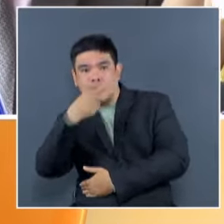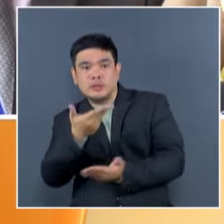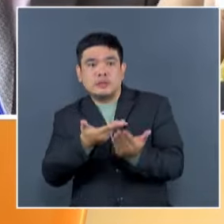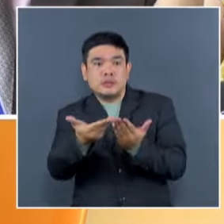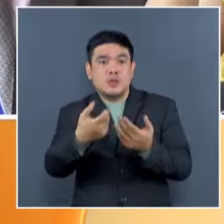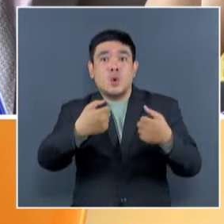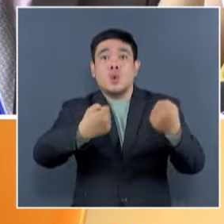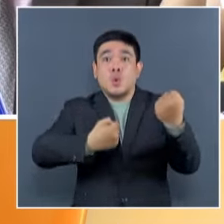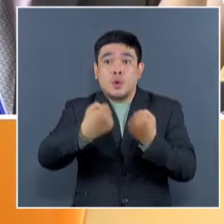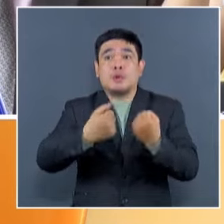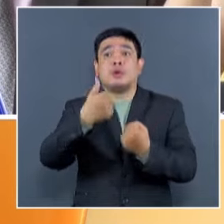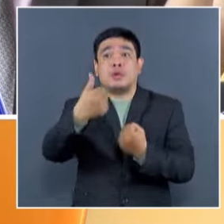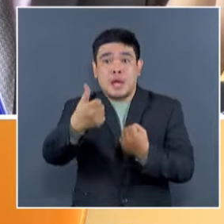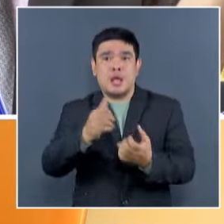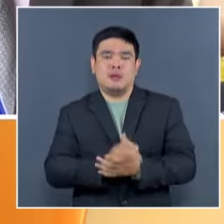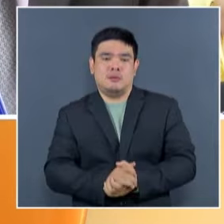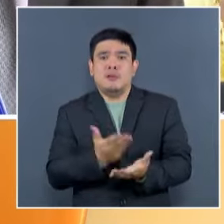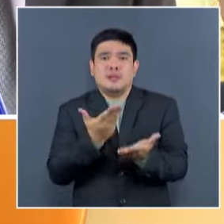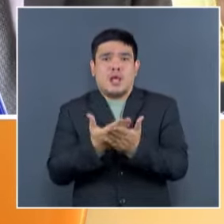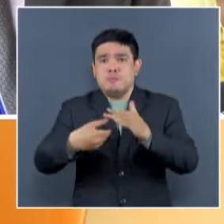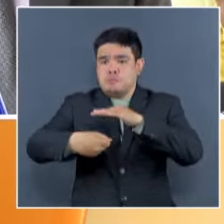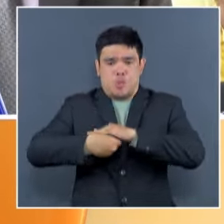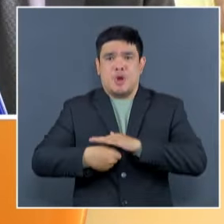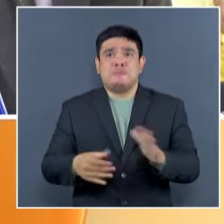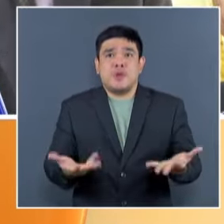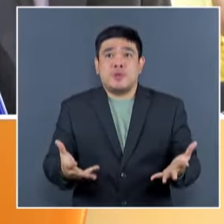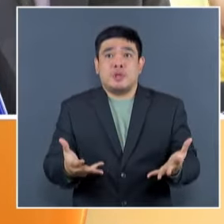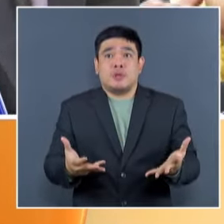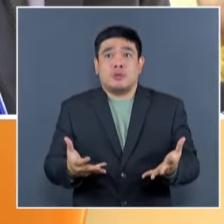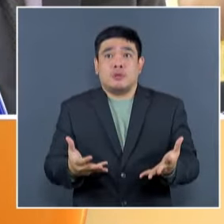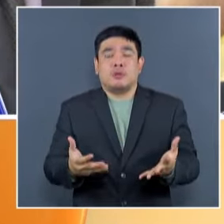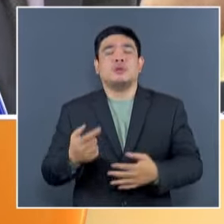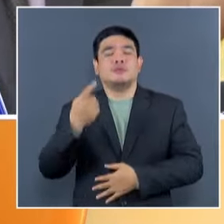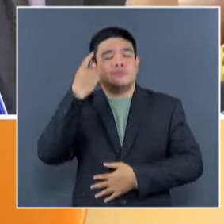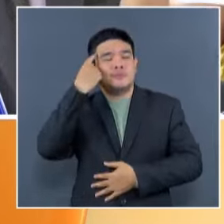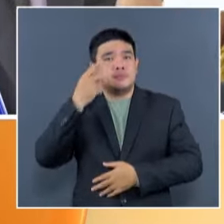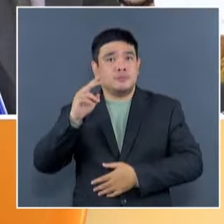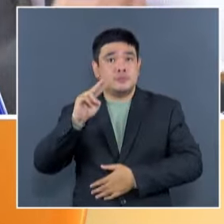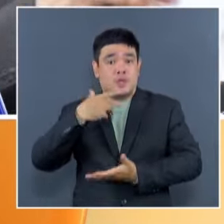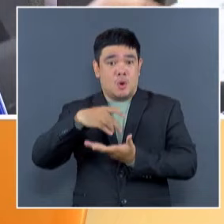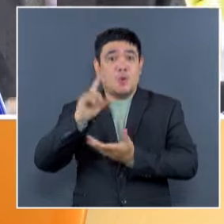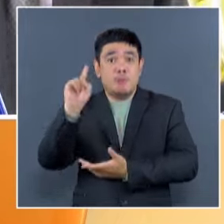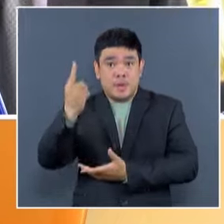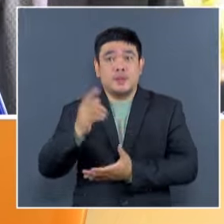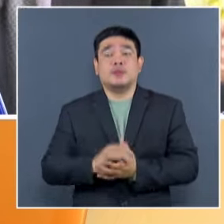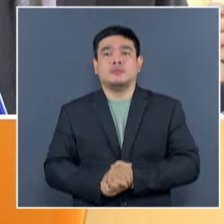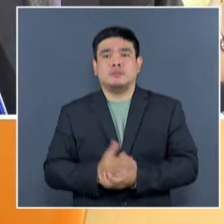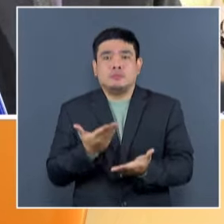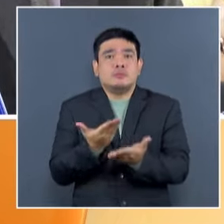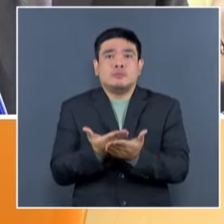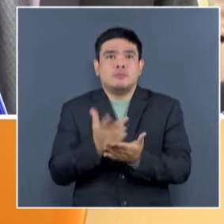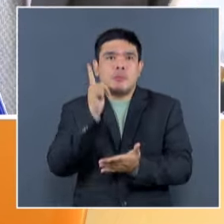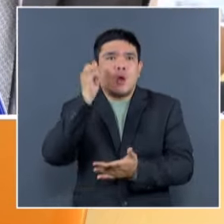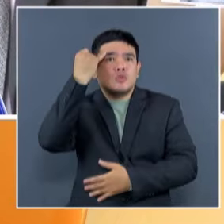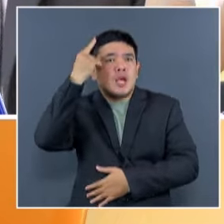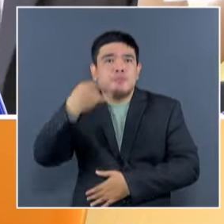อรถกับปอและโรเบิร์ตได้มันไม่ใช่เงินโบนัสตามที่ถูกกล่าวหาอ้าวลองไปฟังเสียงพี่อัดอธิบายครับว่าเงินที่คุณแม่เ